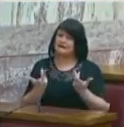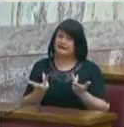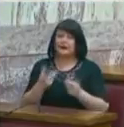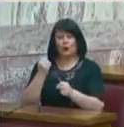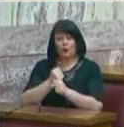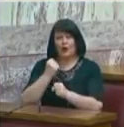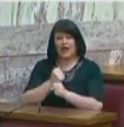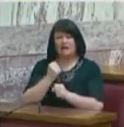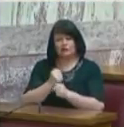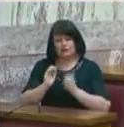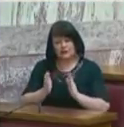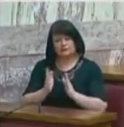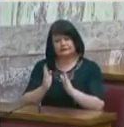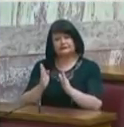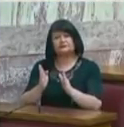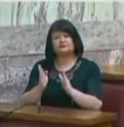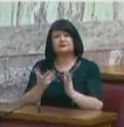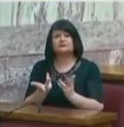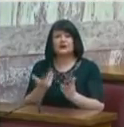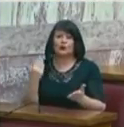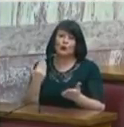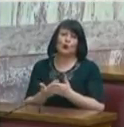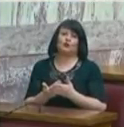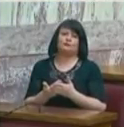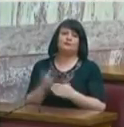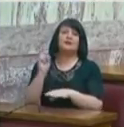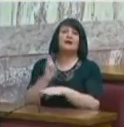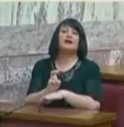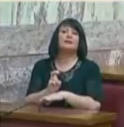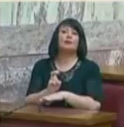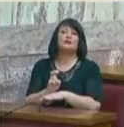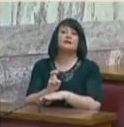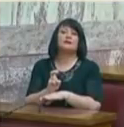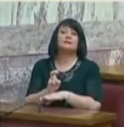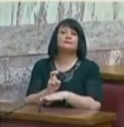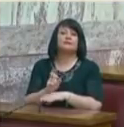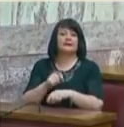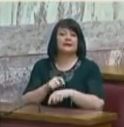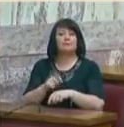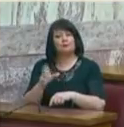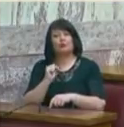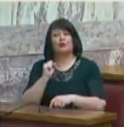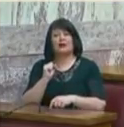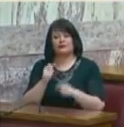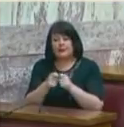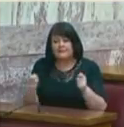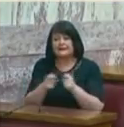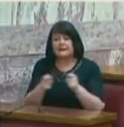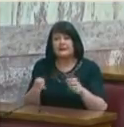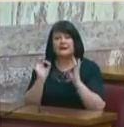εντατικά ώστε να κλείσει και αυτή η εκκρεμότητα να προσδιοριστούν αυτά τα μέτρα στο πλαίσιο,